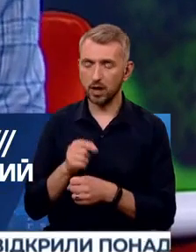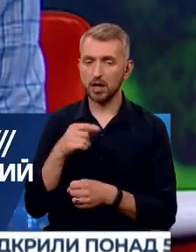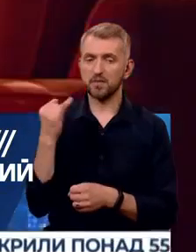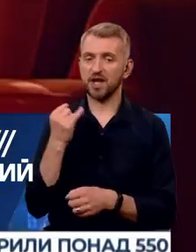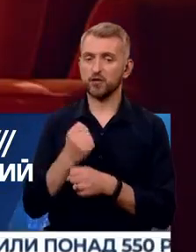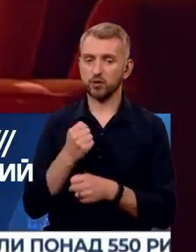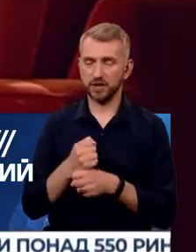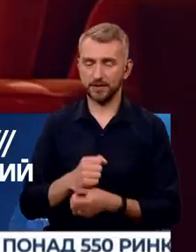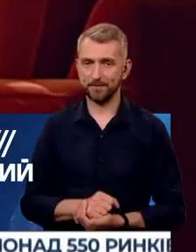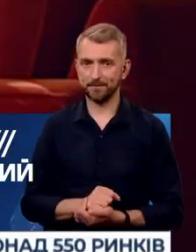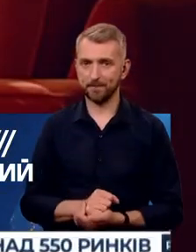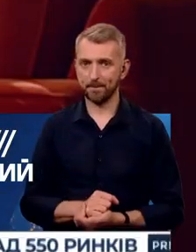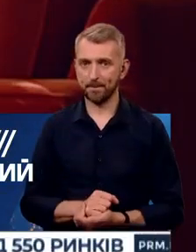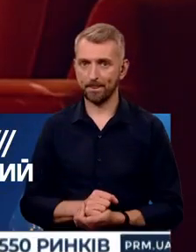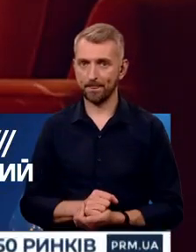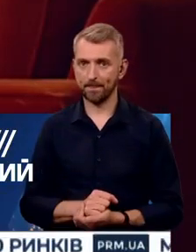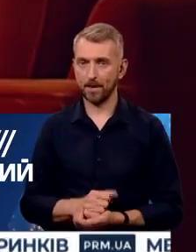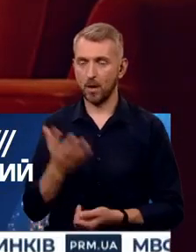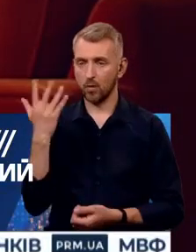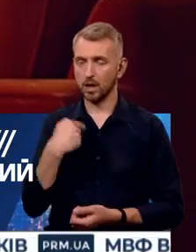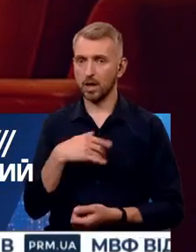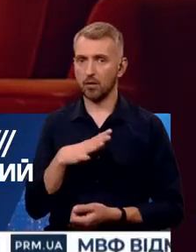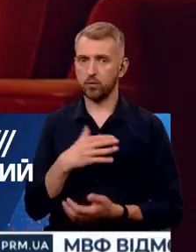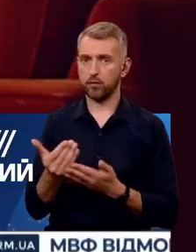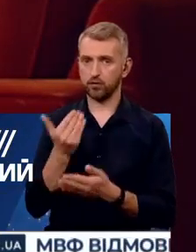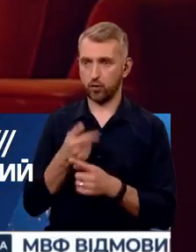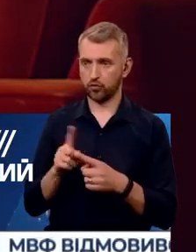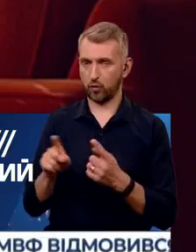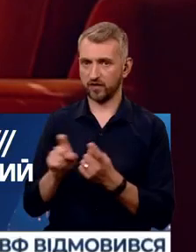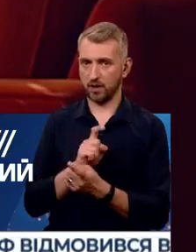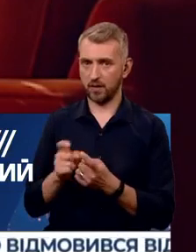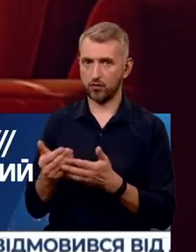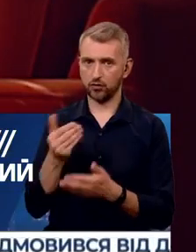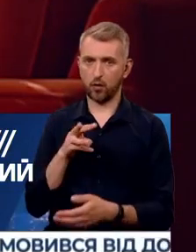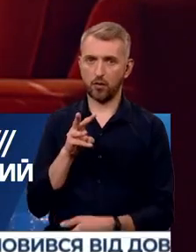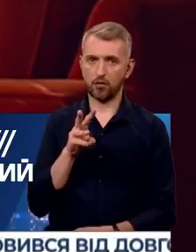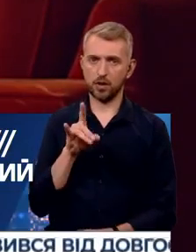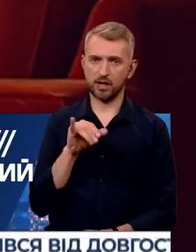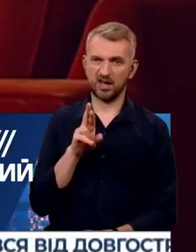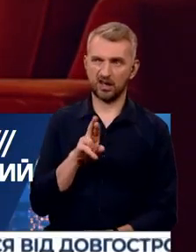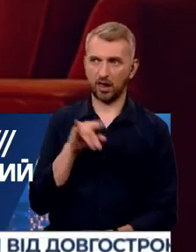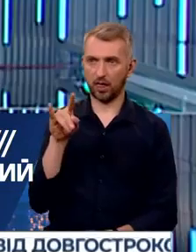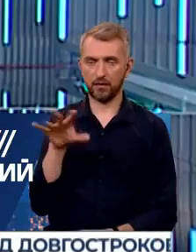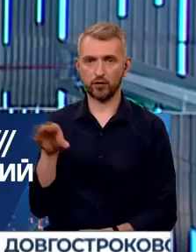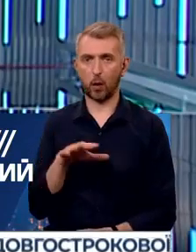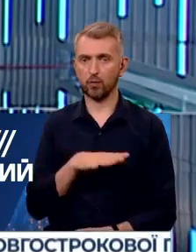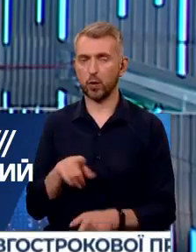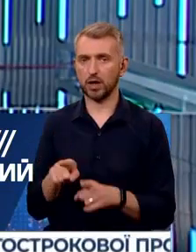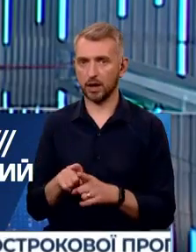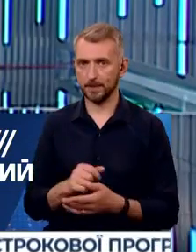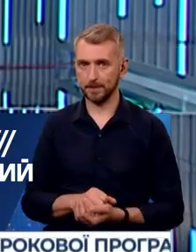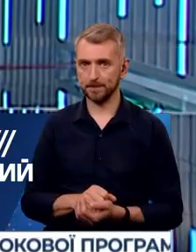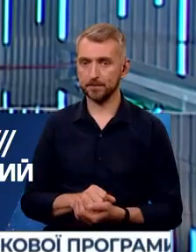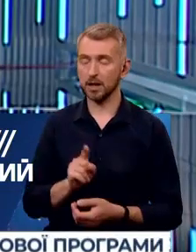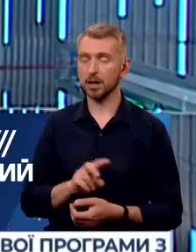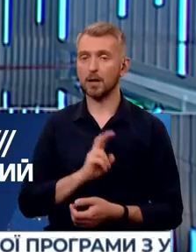цікаво зробили. Значить, коли я був до цього скандалу, до мрії, от до цього, то було так, значить,